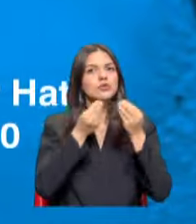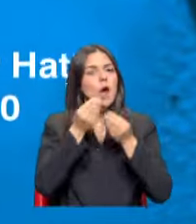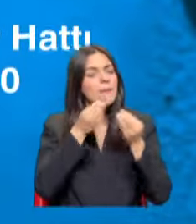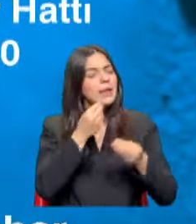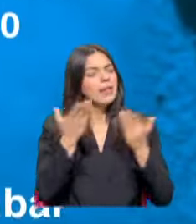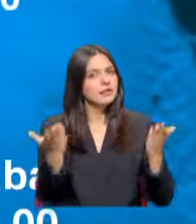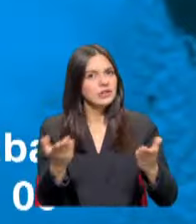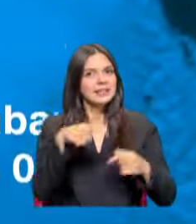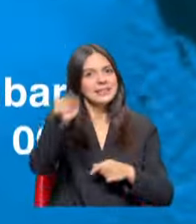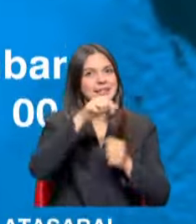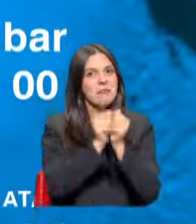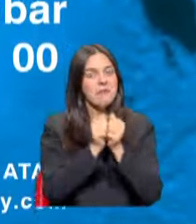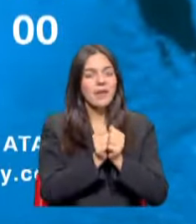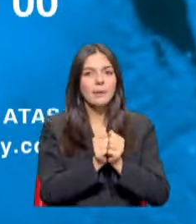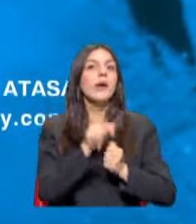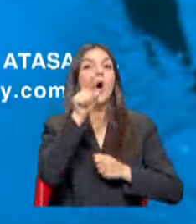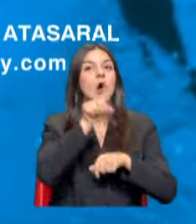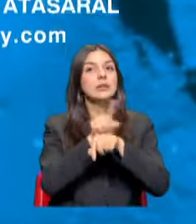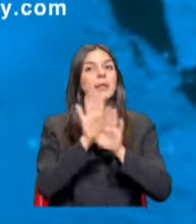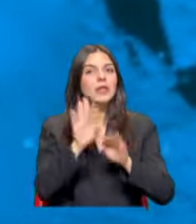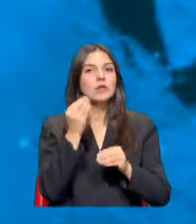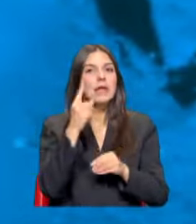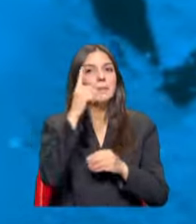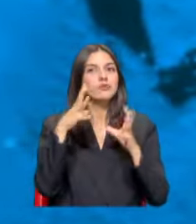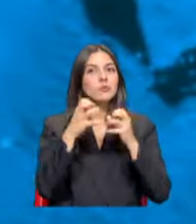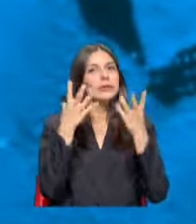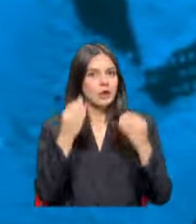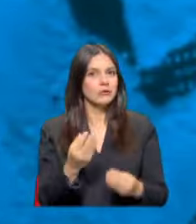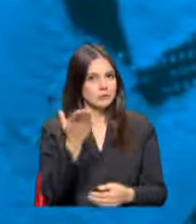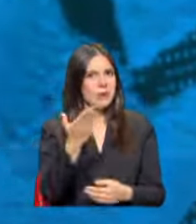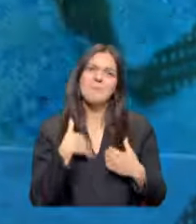muhabbet edeceğiz sizlerle. O zamana kadar güzel bir cumartesi